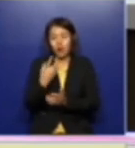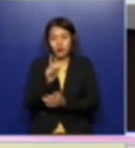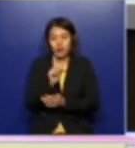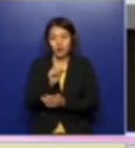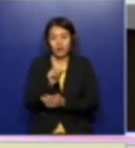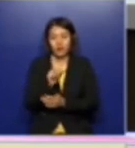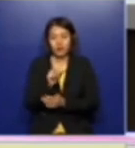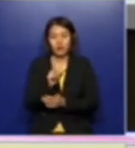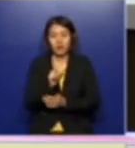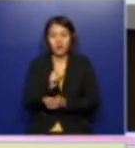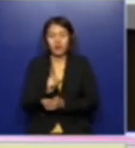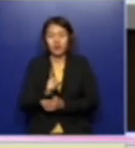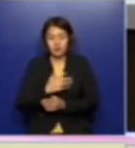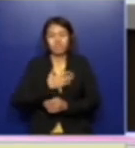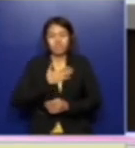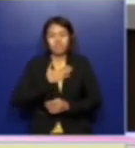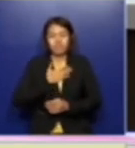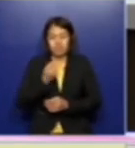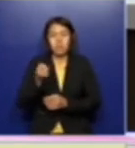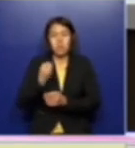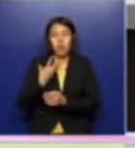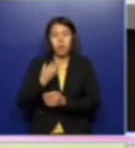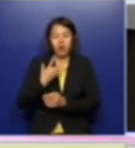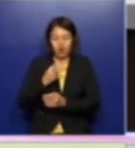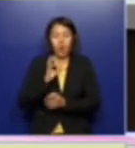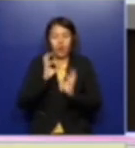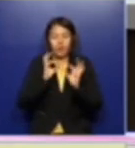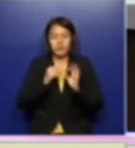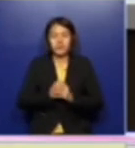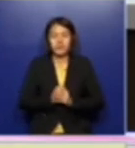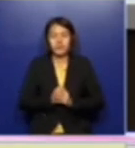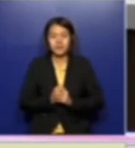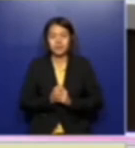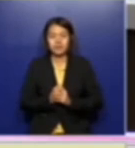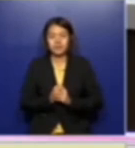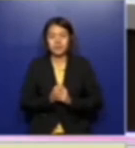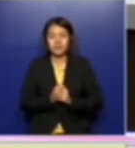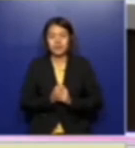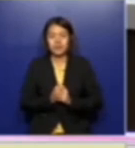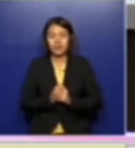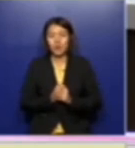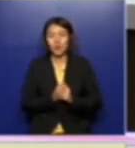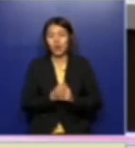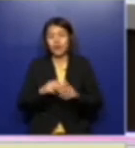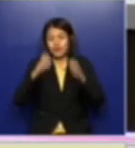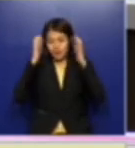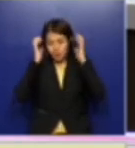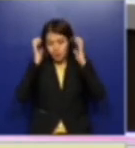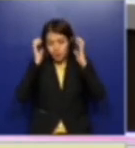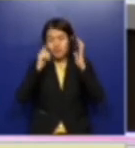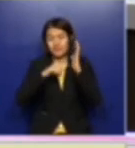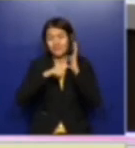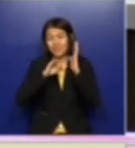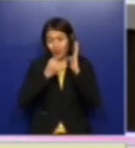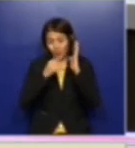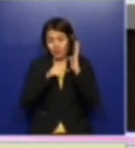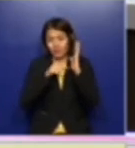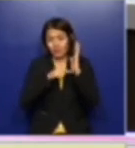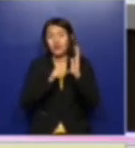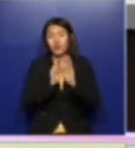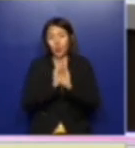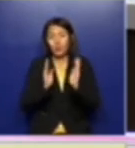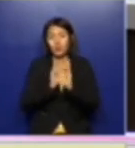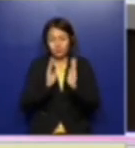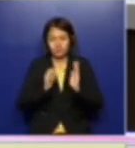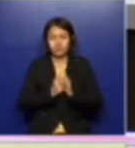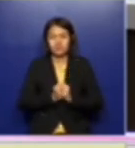องพอใจนะครับที่ท่านมาตอบคำถามนี้ให้กับพี่น้องชาวจังหวัดสระบุรีก็ต้องกราบขอบพระคุณแทนพี่น้องชาวจังหวัดสระบุรีด้ว